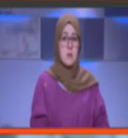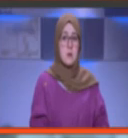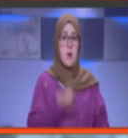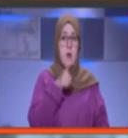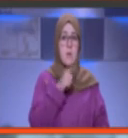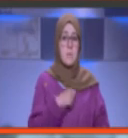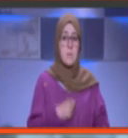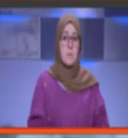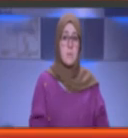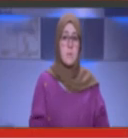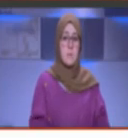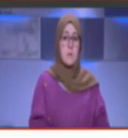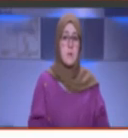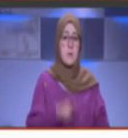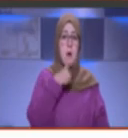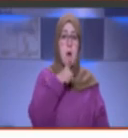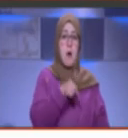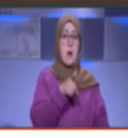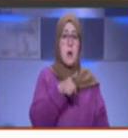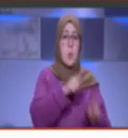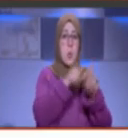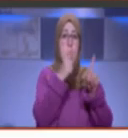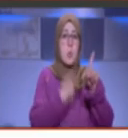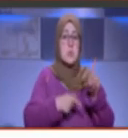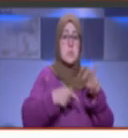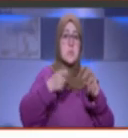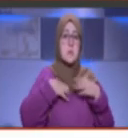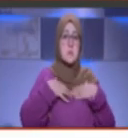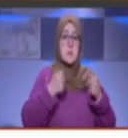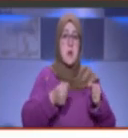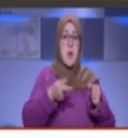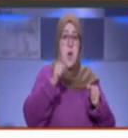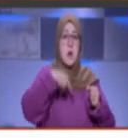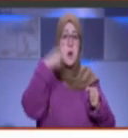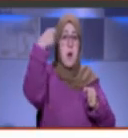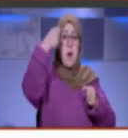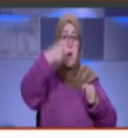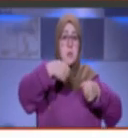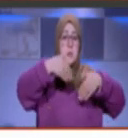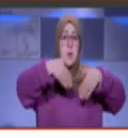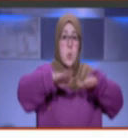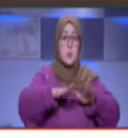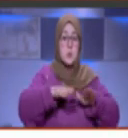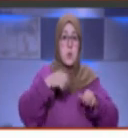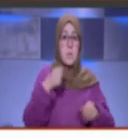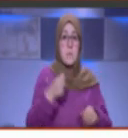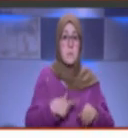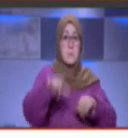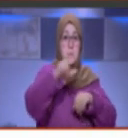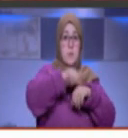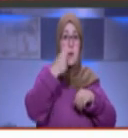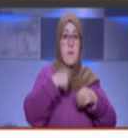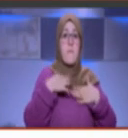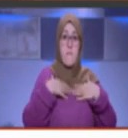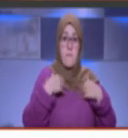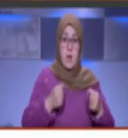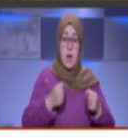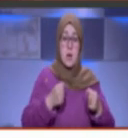كشف وزير الدولة للشؤون الصحية في بريطانيا أن رئيس الوزراء البريطاني بوريس جونسون في حالة صحية